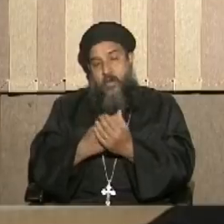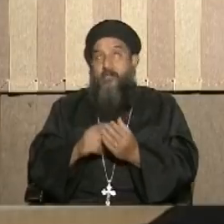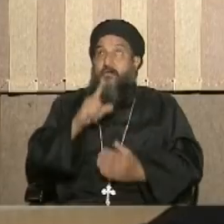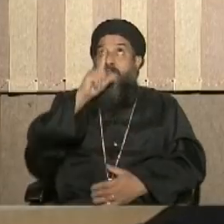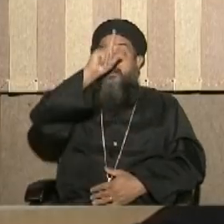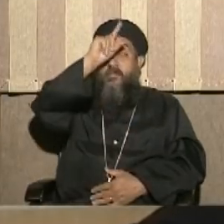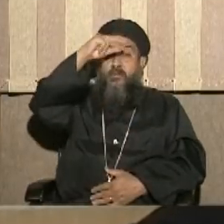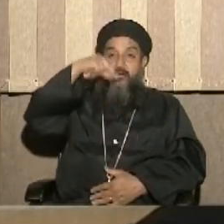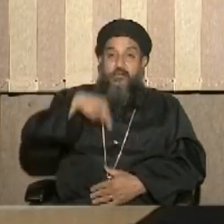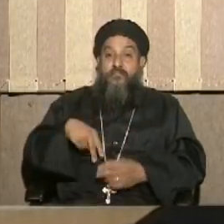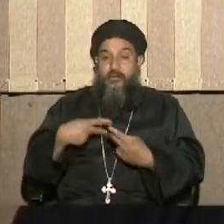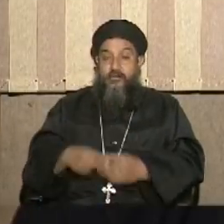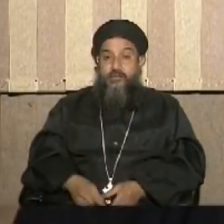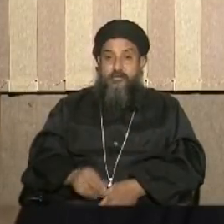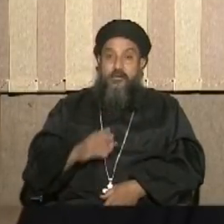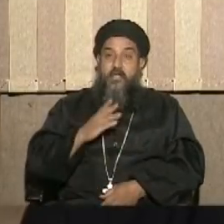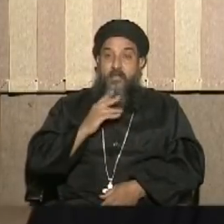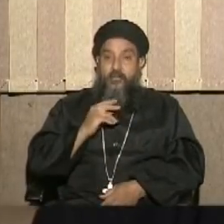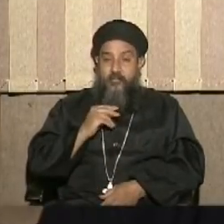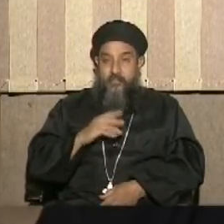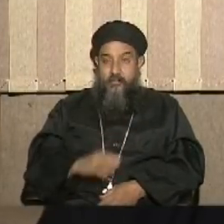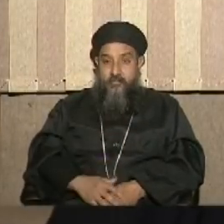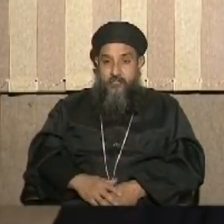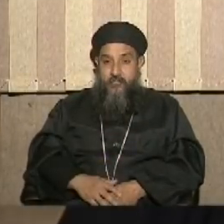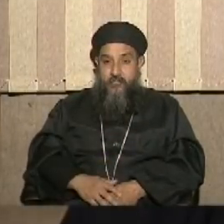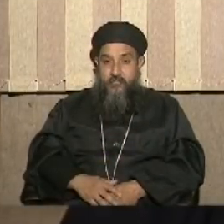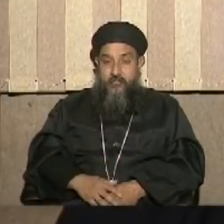حسب مشيئة الرب يا أبي